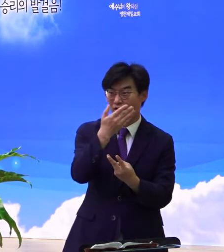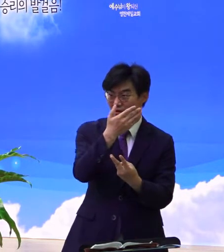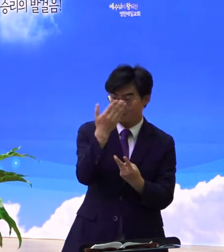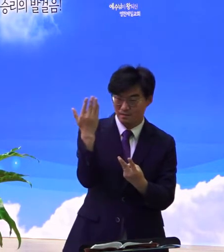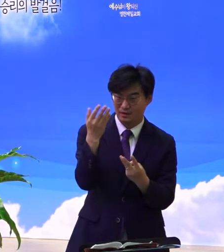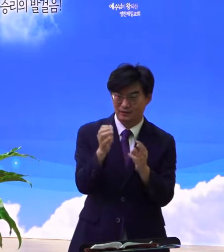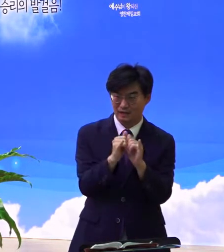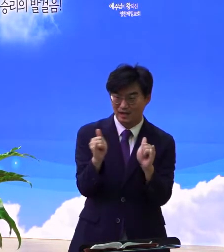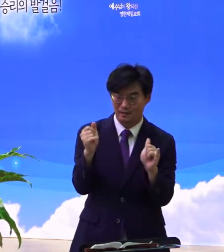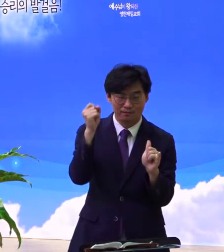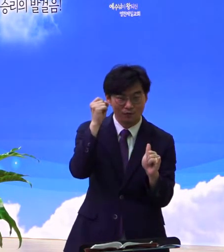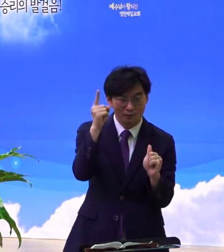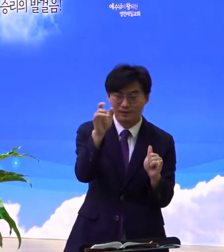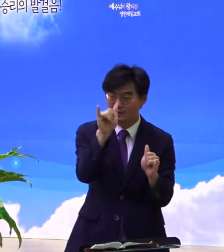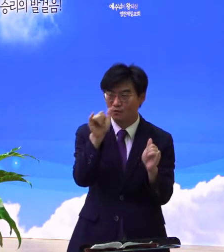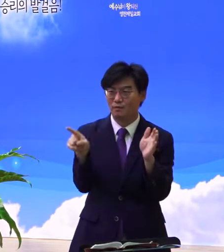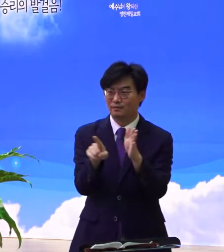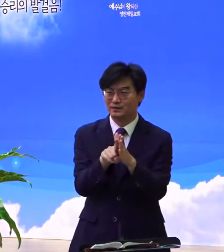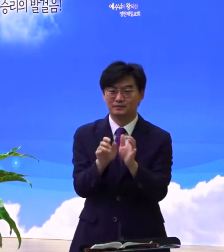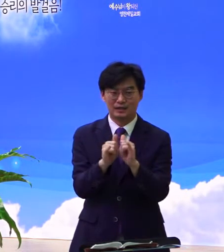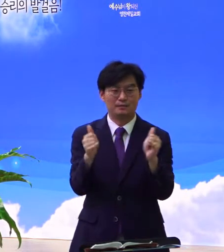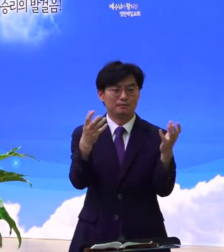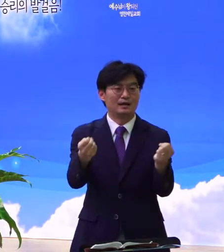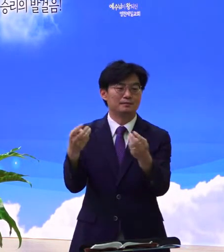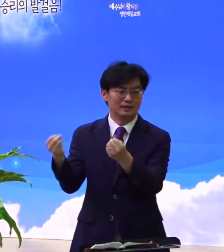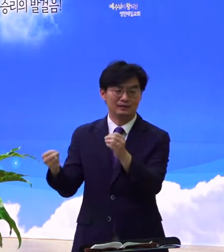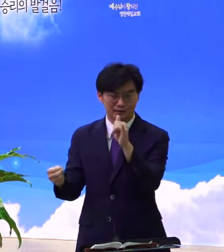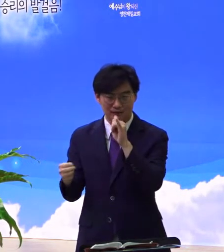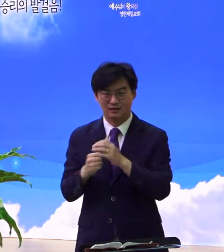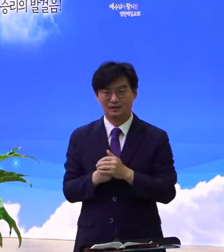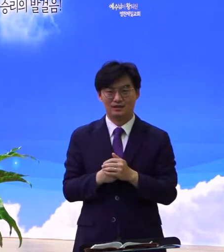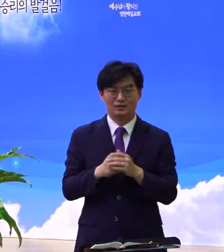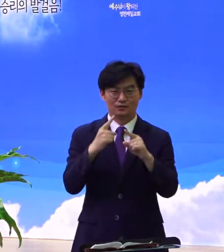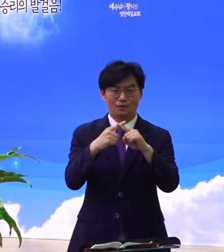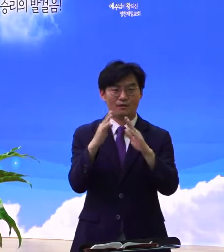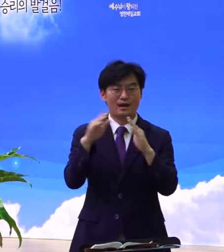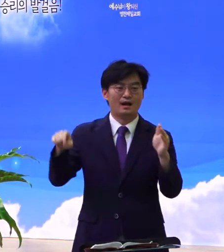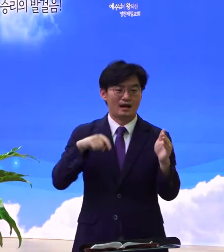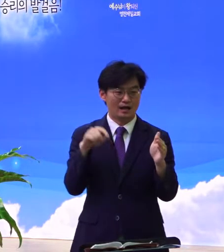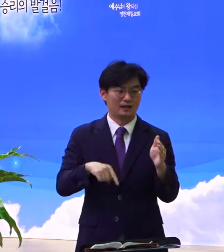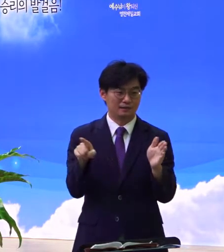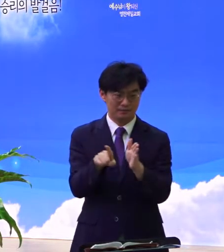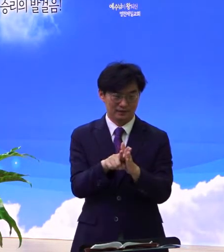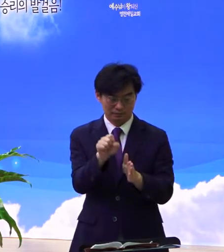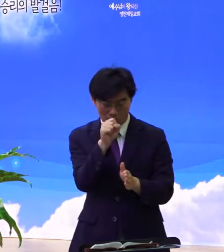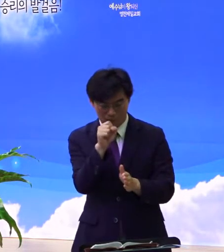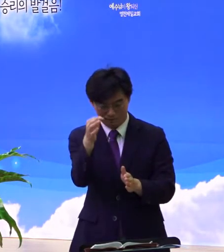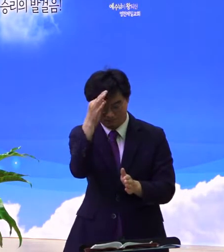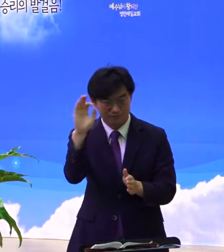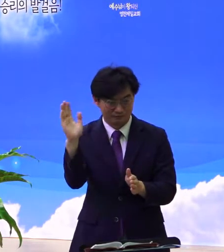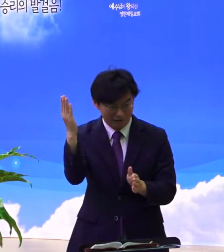멋있는 하나님 기뻐하시는 믿음의 청년들이 계속해서 성장해 갈 수 있도록 관심 갖고 기도해 주시기를 바랍니다.